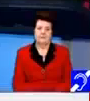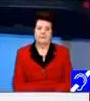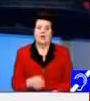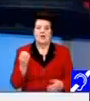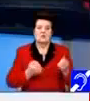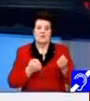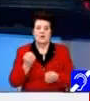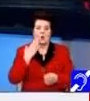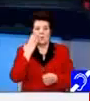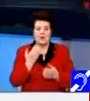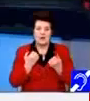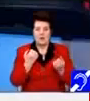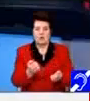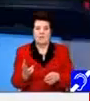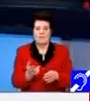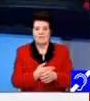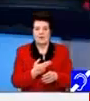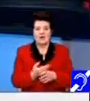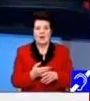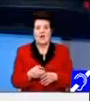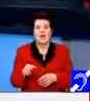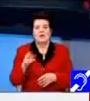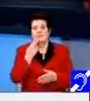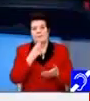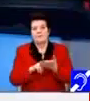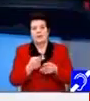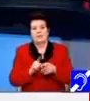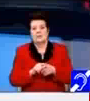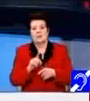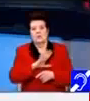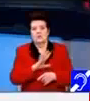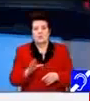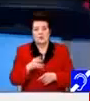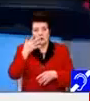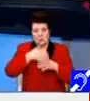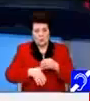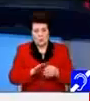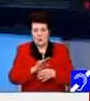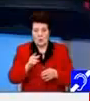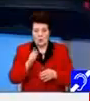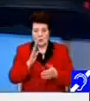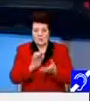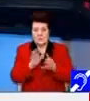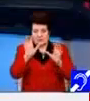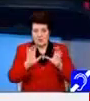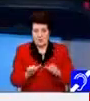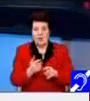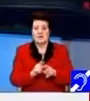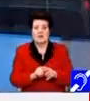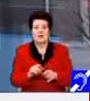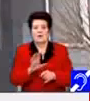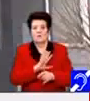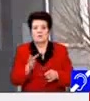Șoferii din România care conduc fără rovinietă și nu sunt înștiințați în 4 luni de la săvârșirea contravenției vor scăpa de amendă.